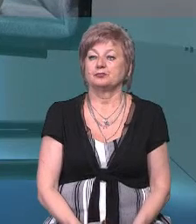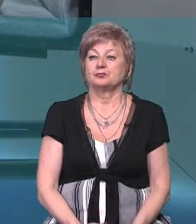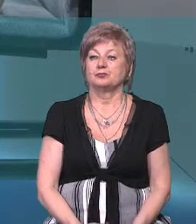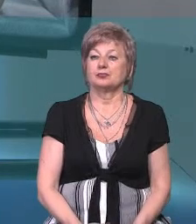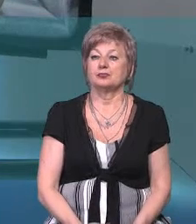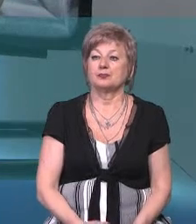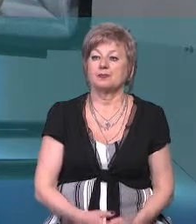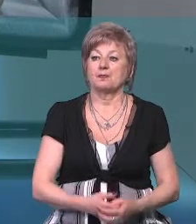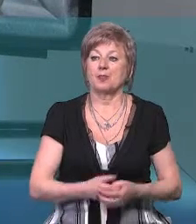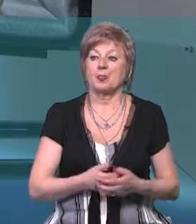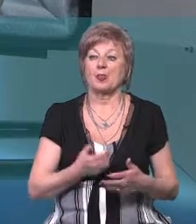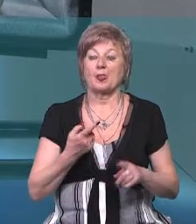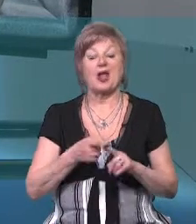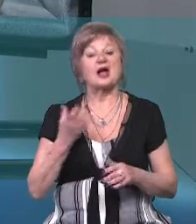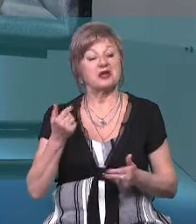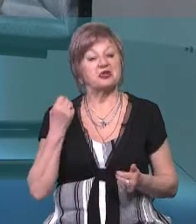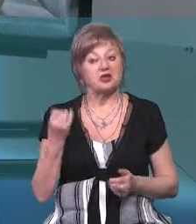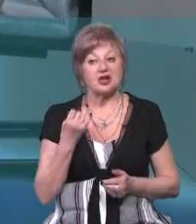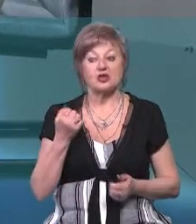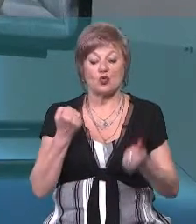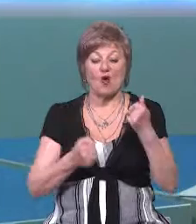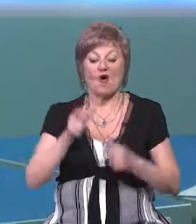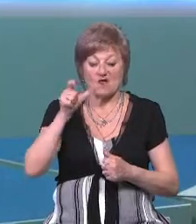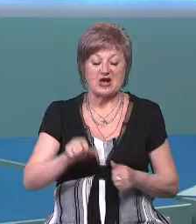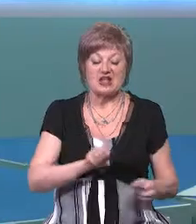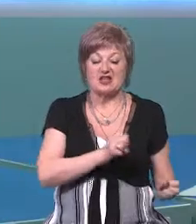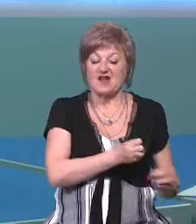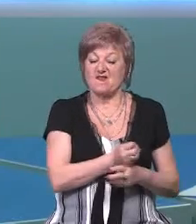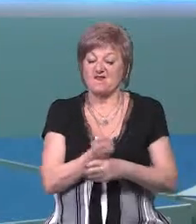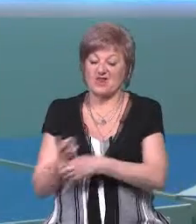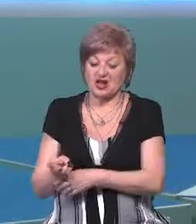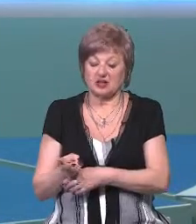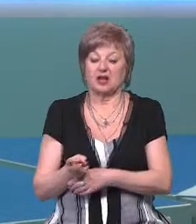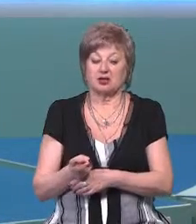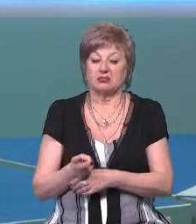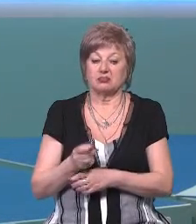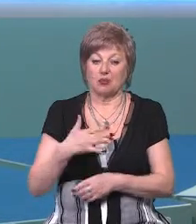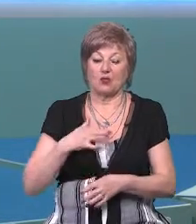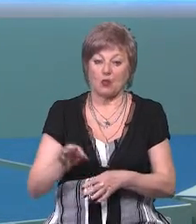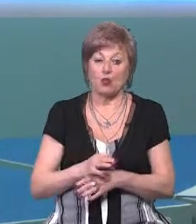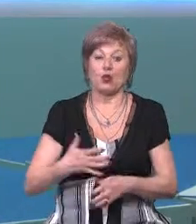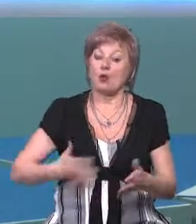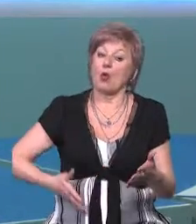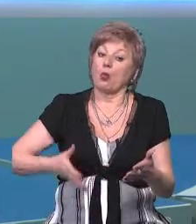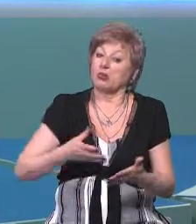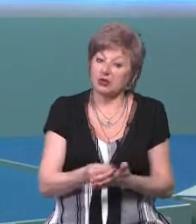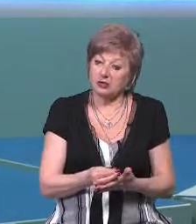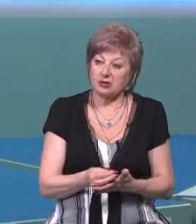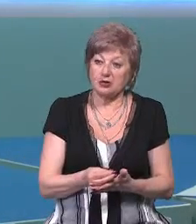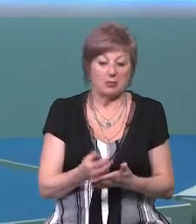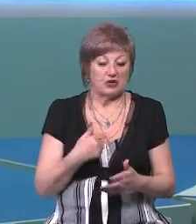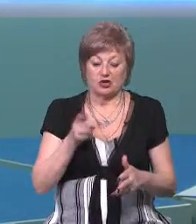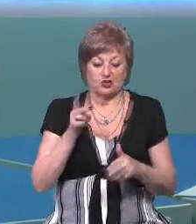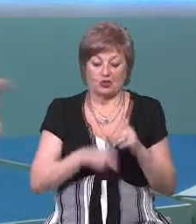Ви хотіли щось додати? Да, дуже цікаво, тому що водій виштовхав мого чоловіка. Ми заплатили за поїздку, ми не завершили